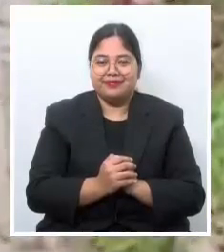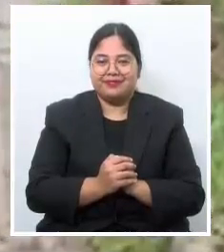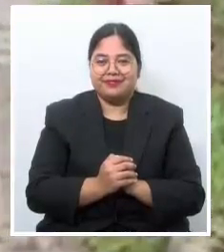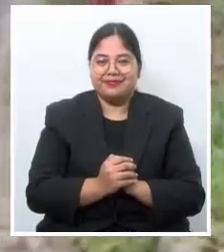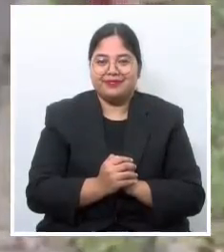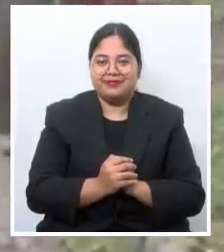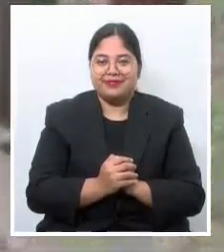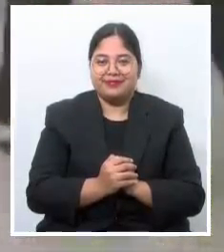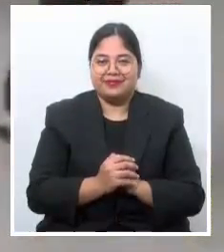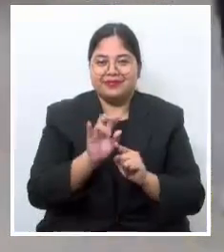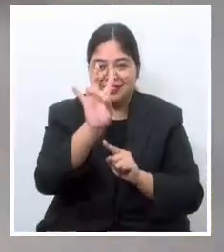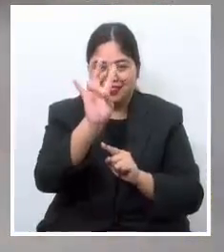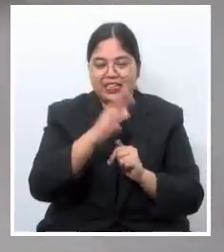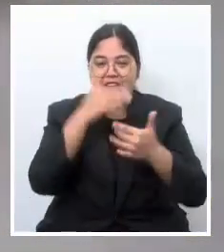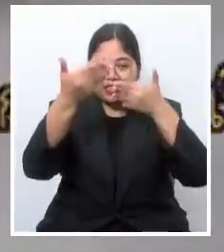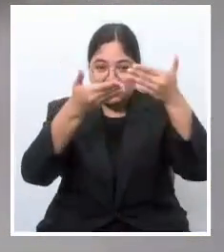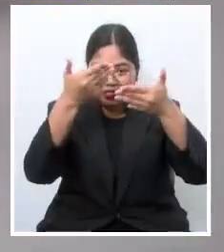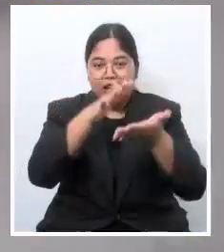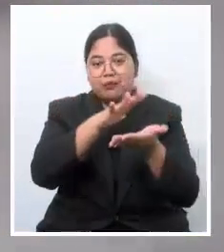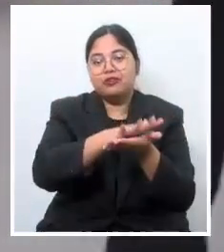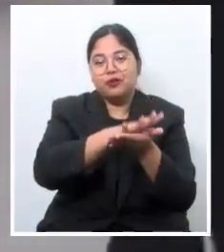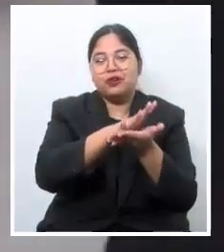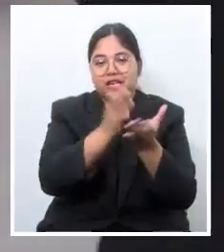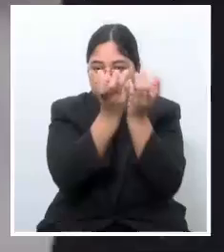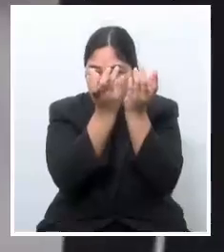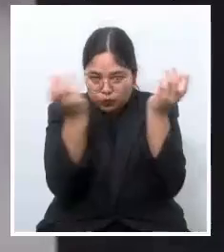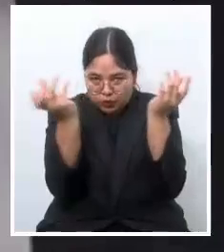น้อง 7กิจกรรมโรงเรียน